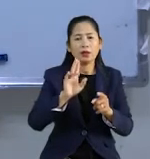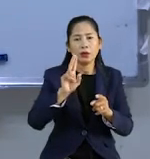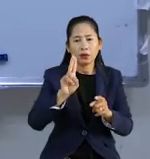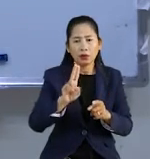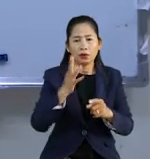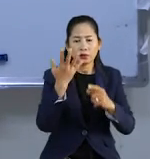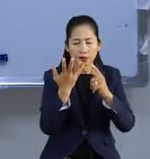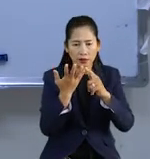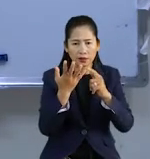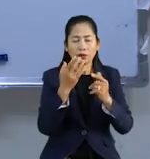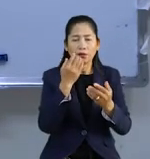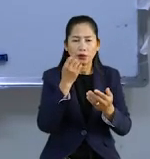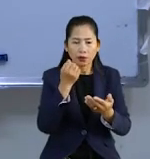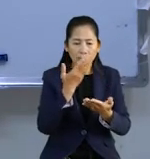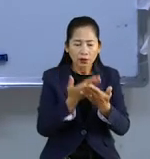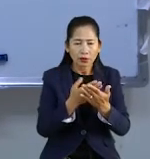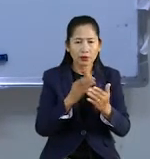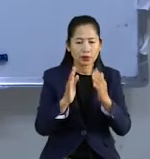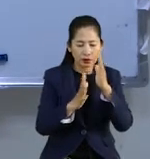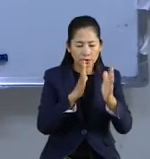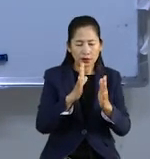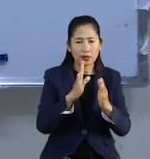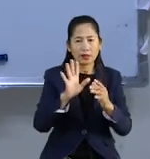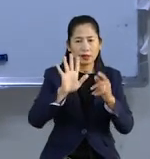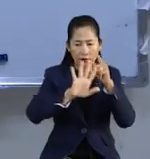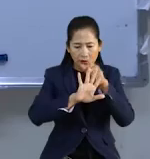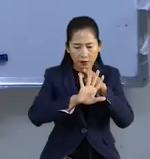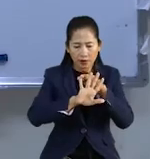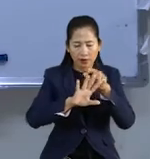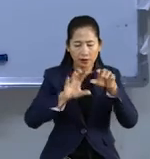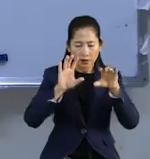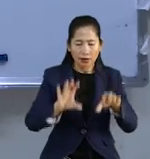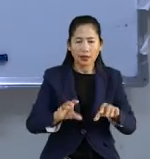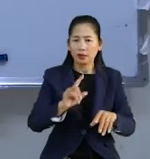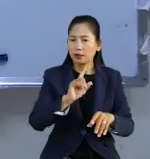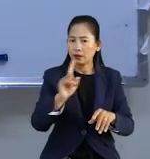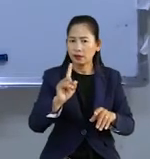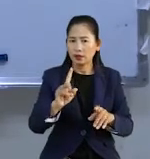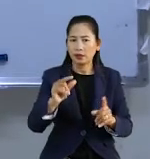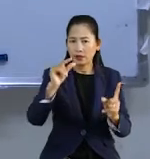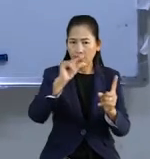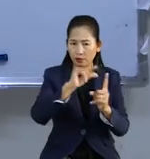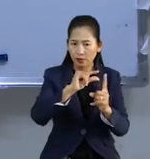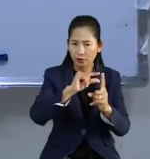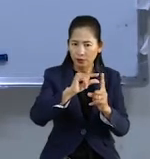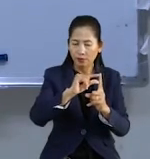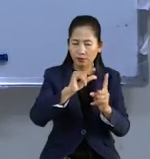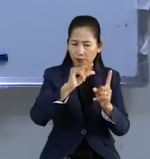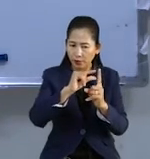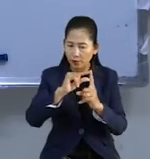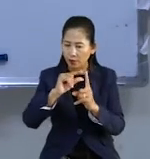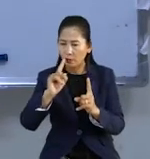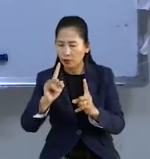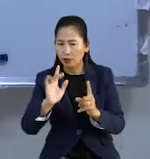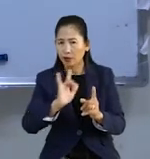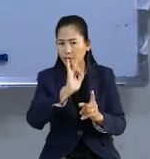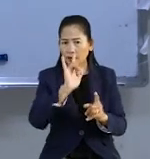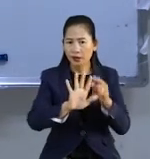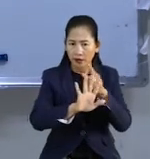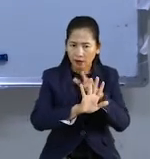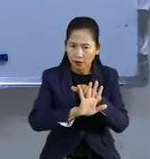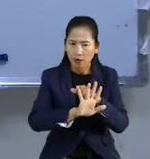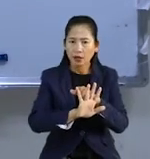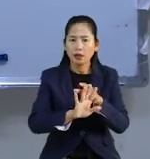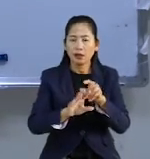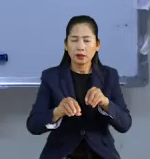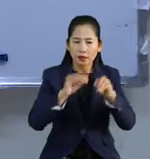អរគុណតើសញ្ញាផាត់លើមានទីតាំងនៅត្រង់ណានៅលើពាក្យនីមួយនីមួយដែលប្រើសញ្ញាផាត់លើហ្នឹងតើ